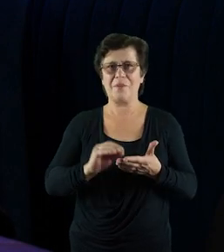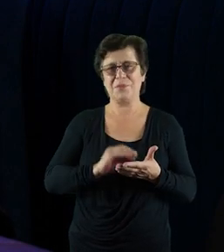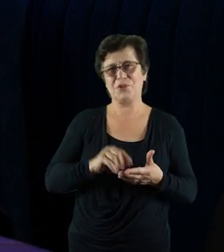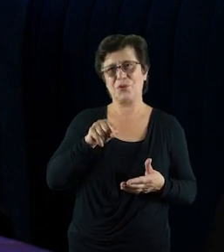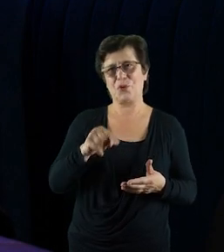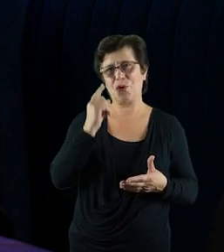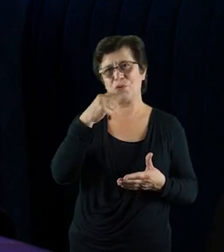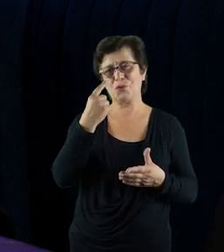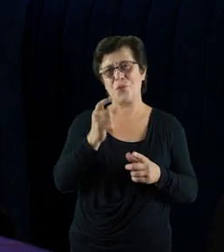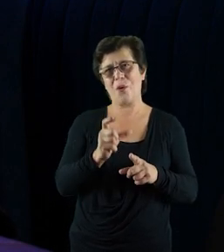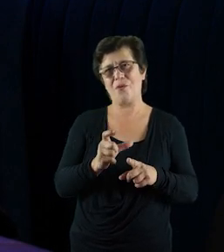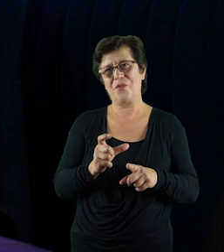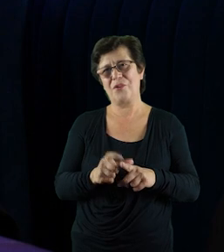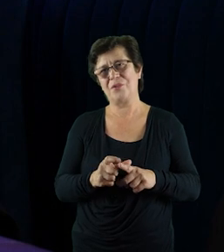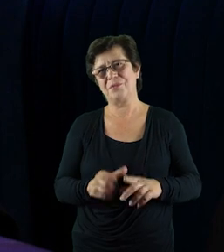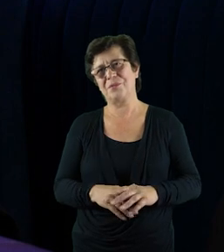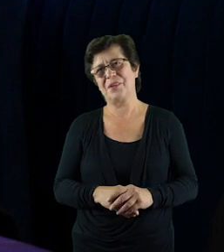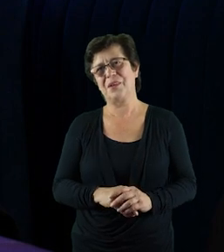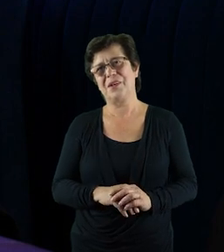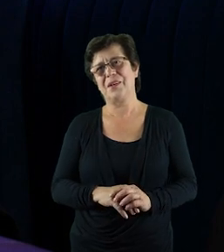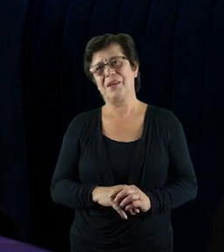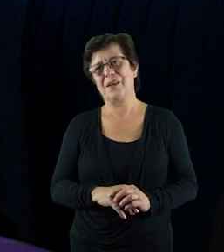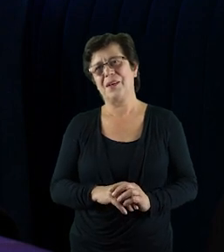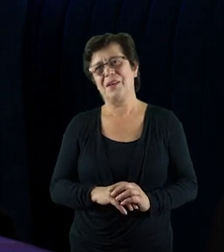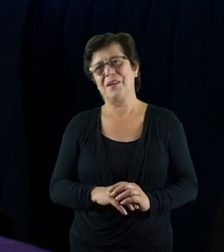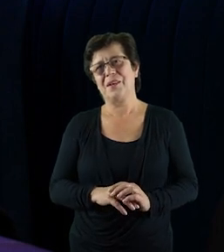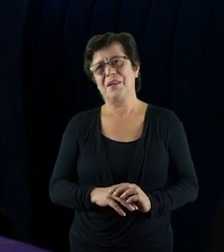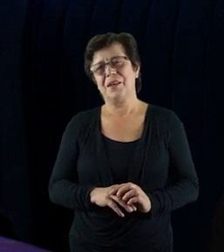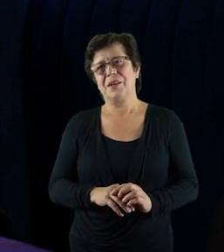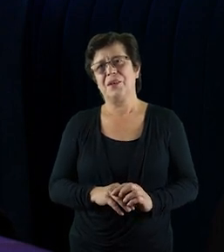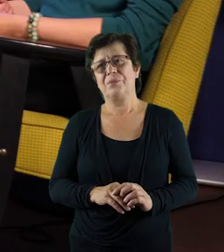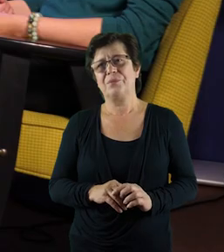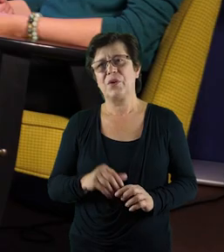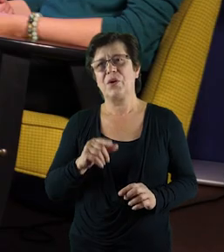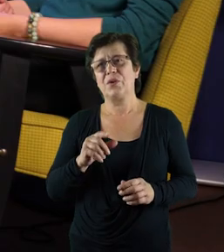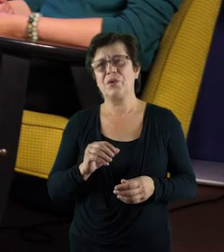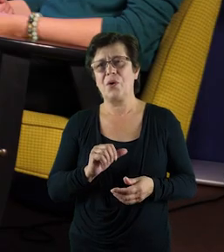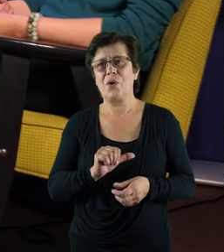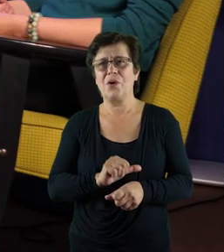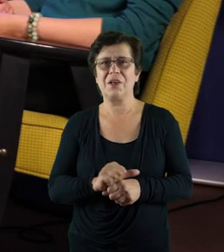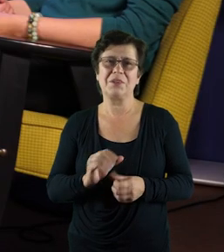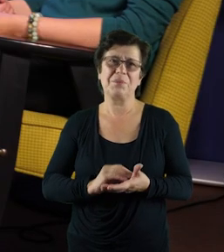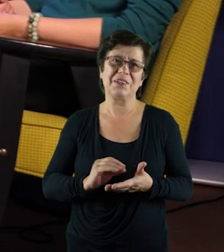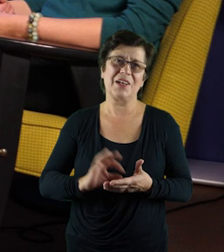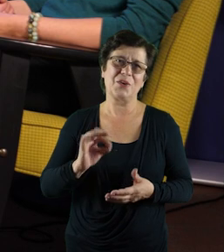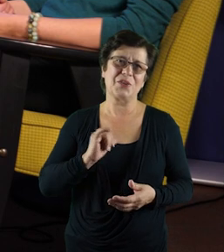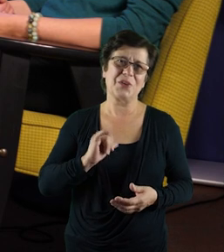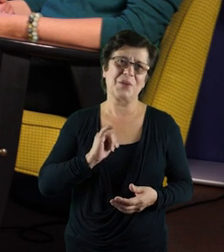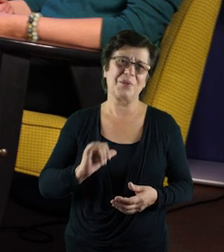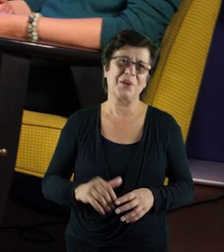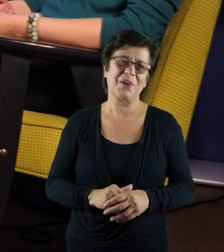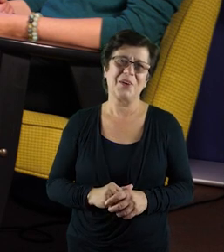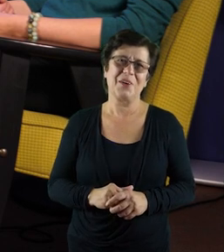ktoś byłby w stanie poznać jego wiersz. To już jest to pisanie o sobie trochę. Jakie twoim zdaniem to by